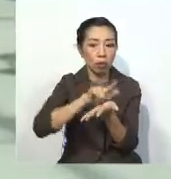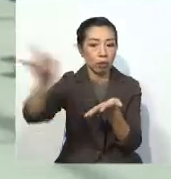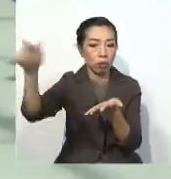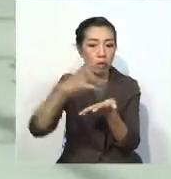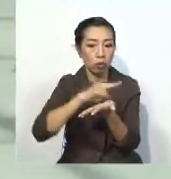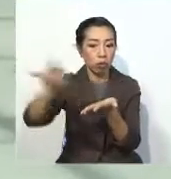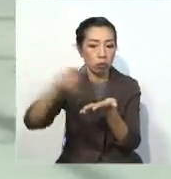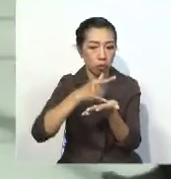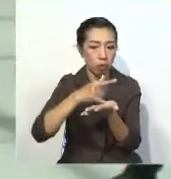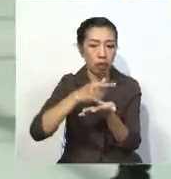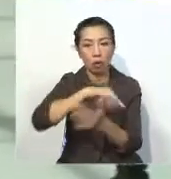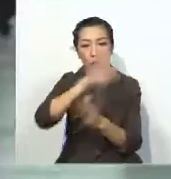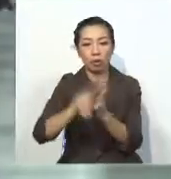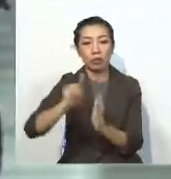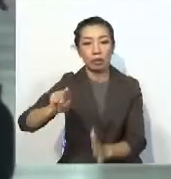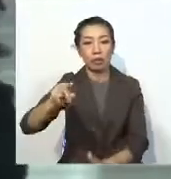าณ